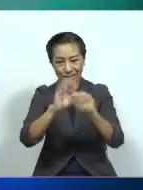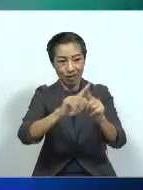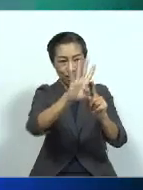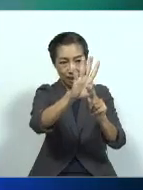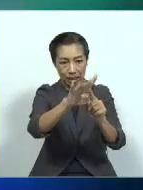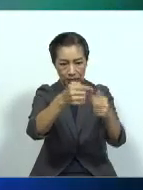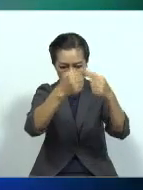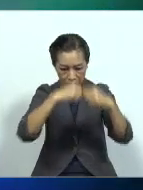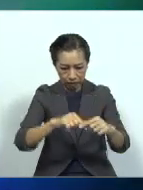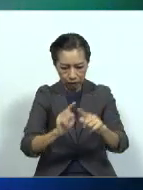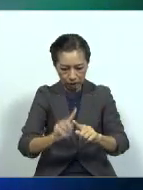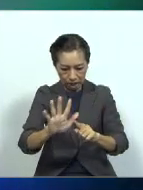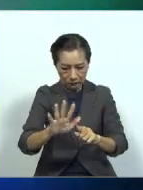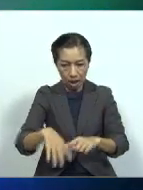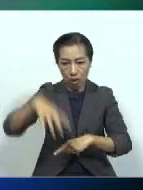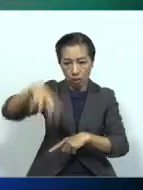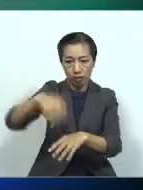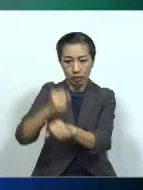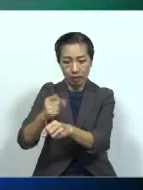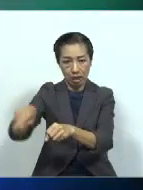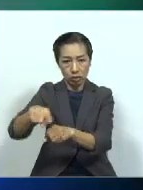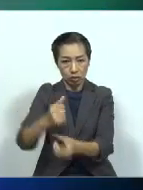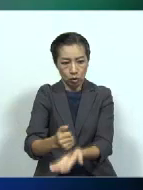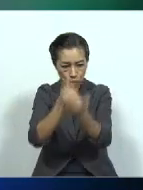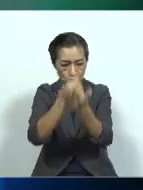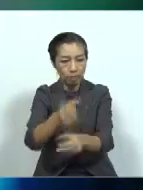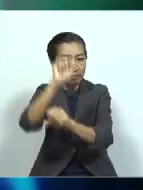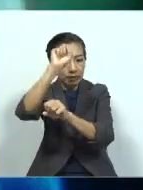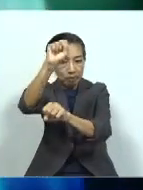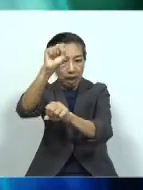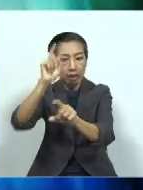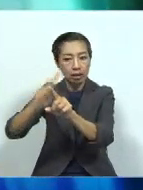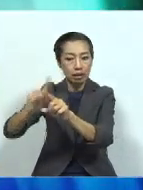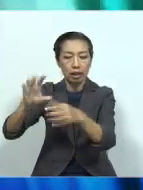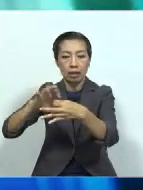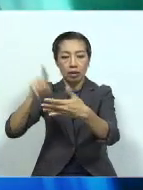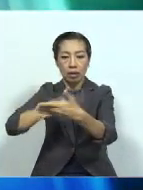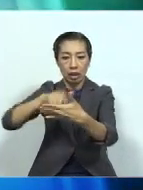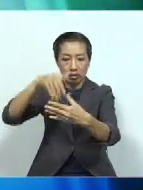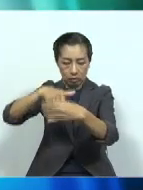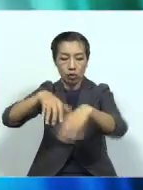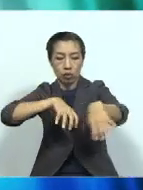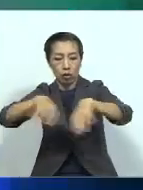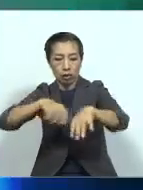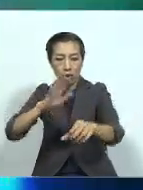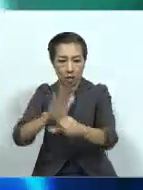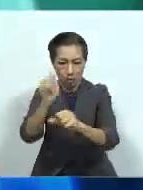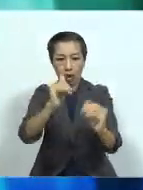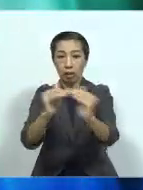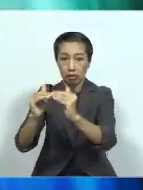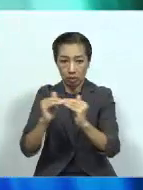นเกี่ยวกับสถานที่ปิดประกาศและที่ติดแผ่นป้ายเกี่ยวกับการเลือกตั้งให้เพียงพอและเท่